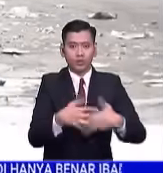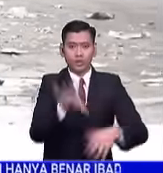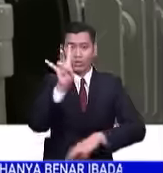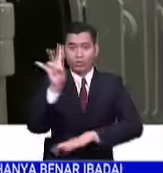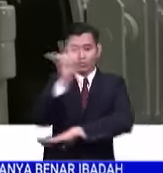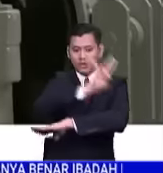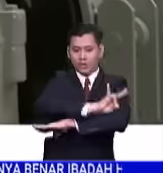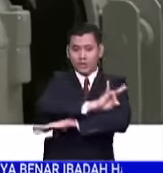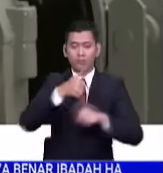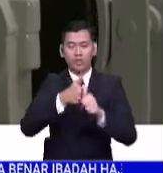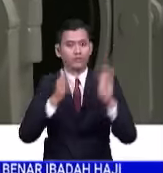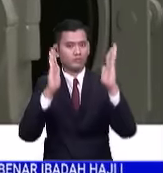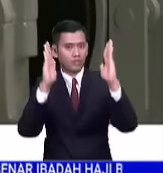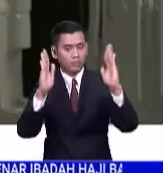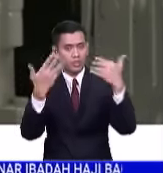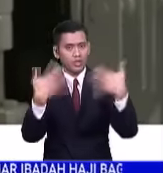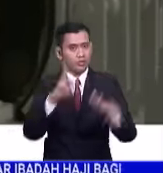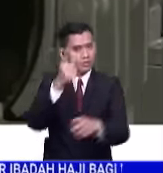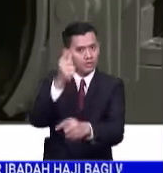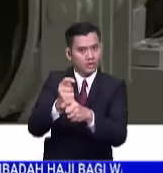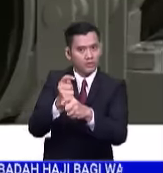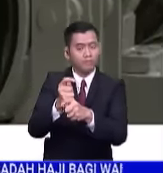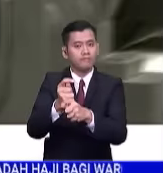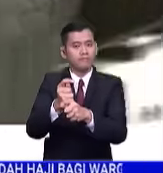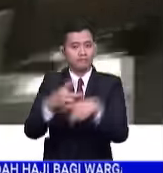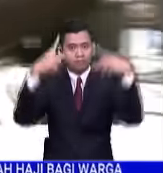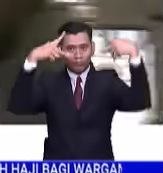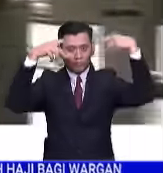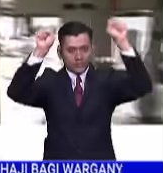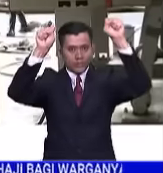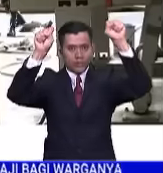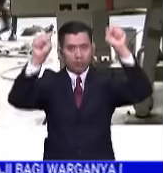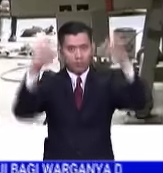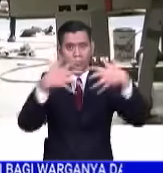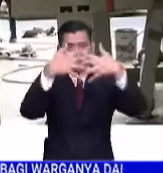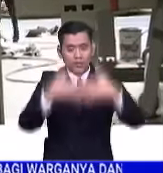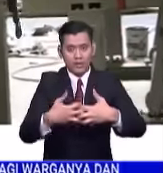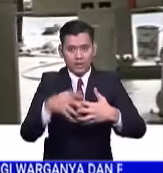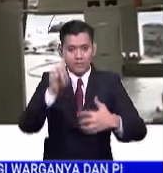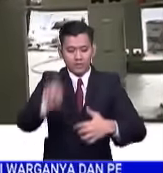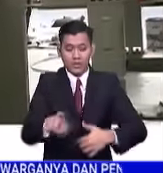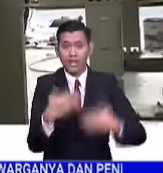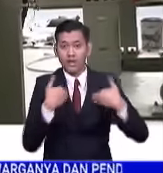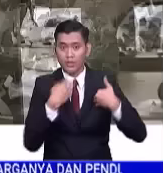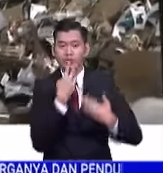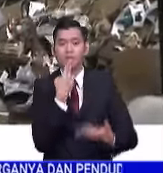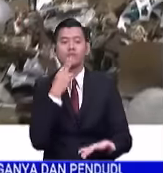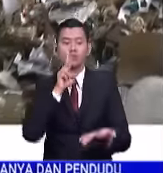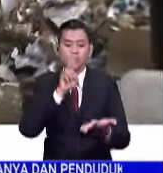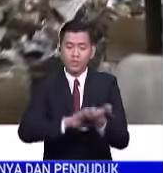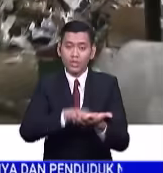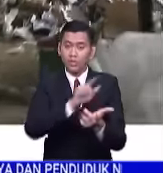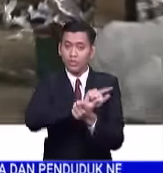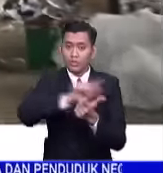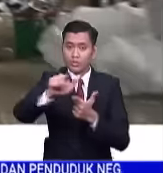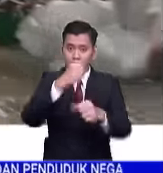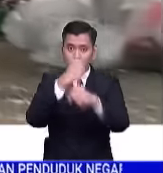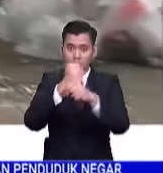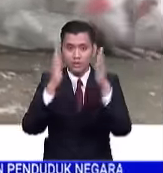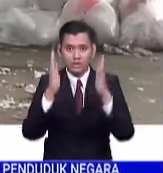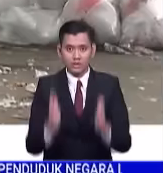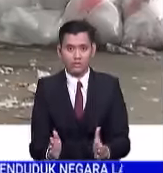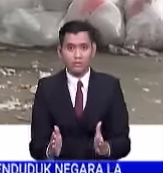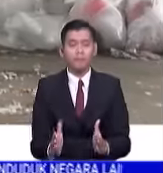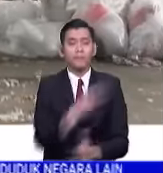atau mengikut tempoh tertentu. Pengusaha juga perlu memastikan surat kebenaran bekerja atau syarikat dibenarkan beroperasi